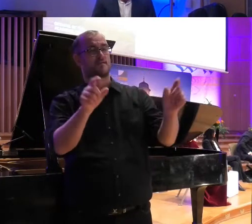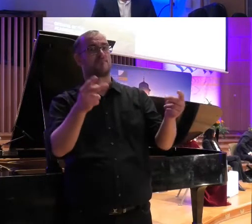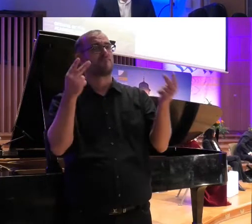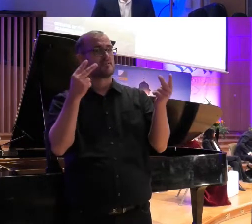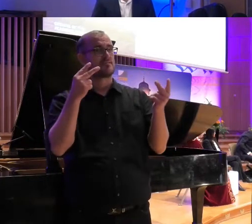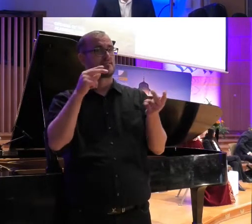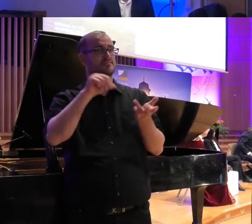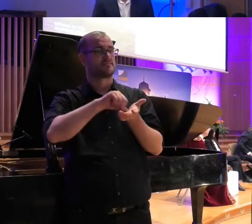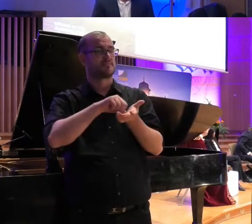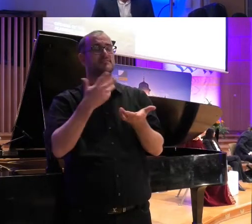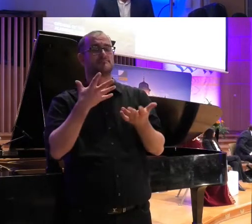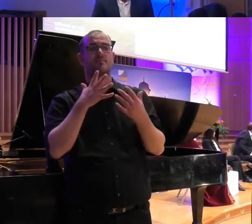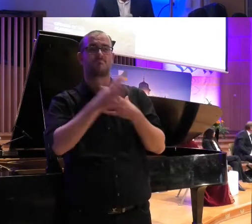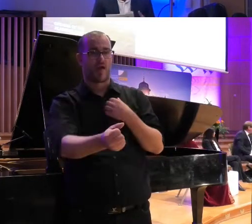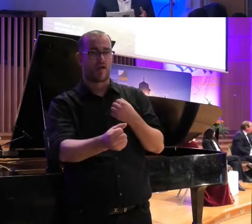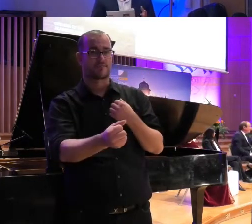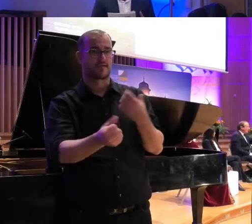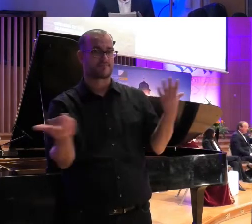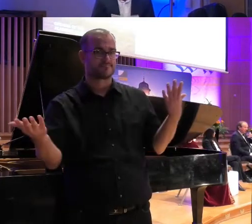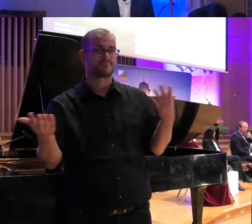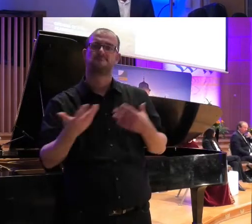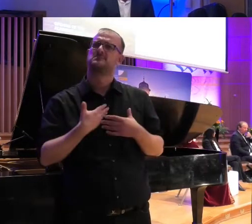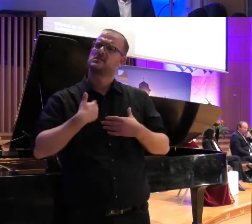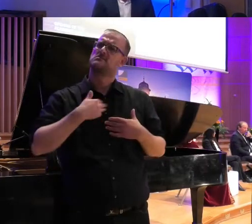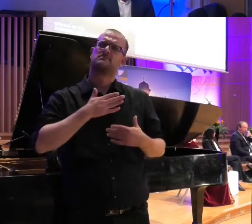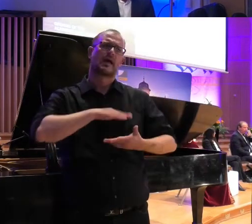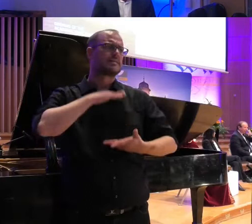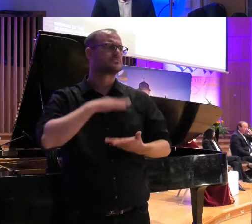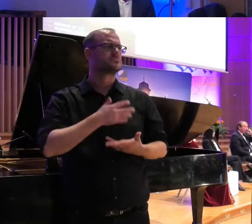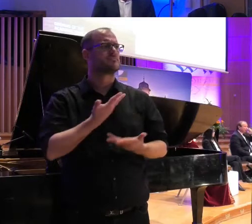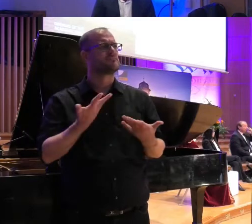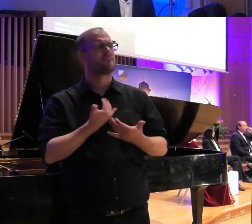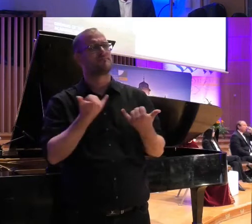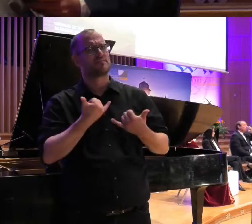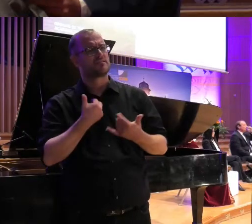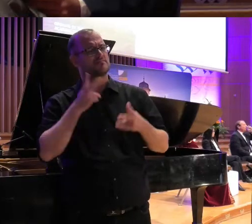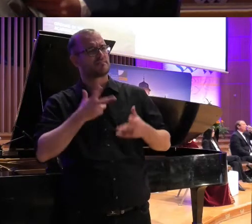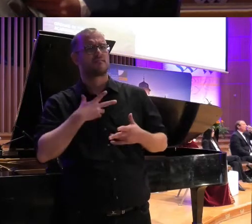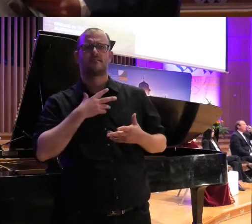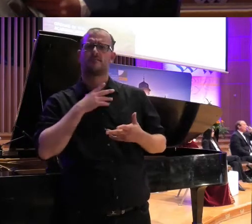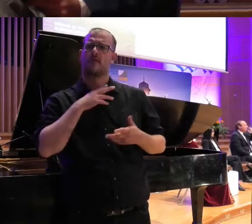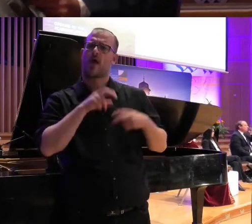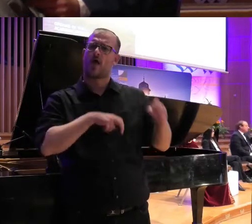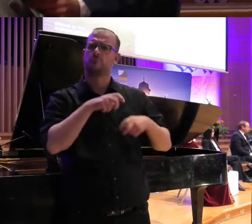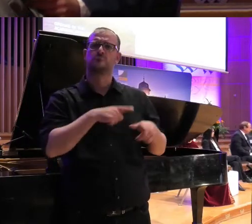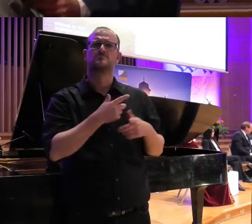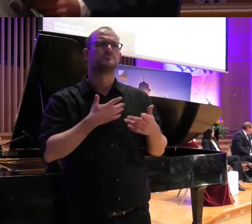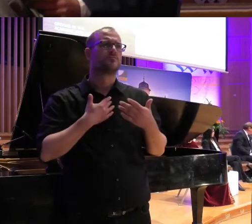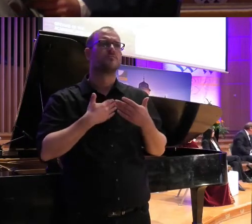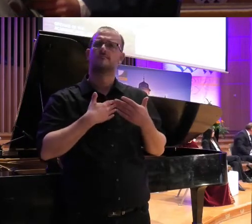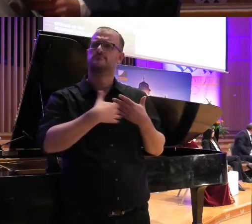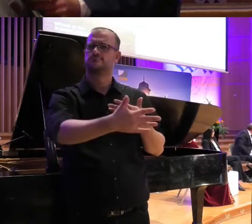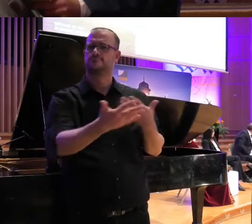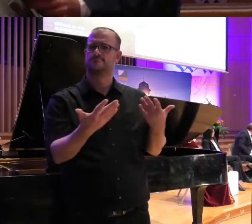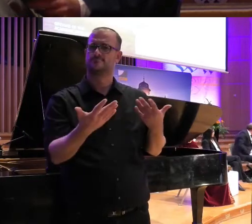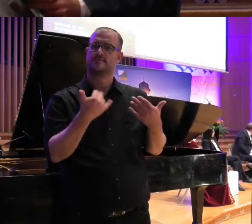ist die Nachhaltigkeit. Also wie schaffen wir es, unsere Ressourcen so zu nutzen, dass wir sie nicht für immer aufbrauchen? Und darüber spreche ich jetzt